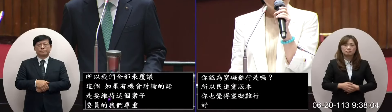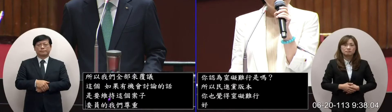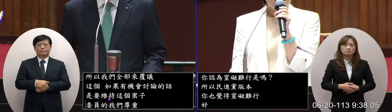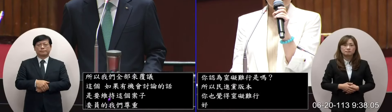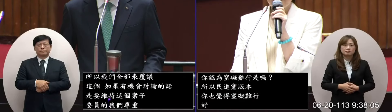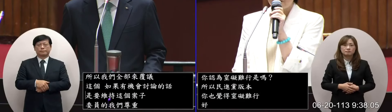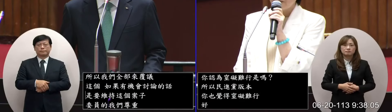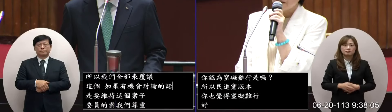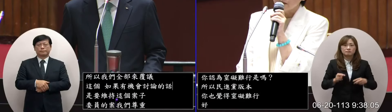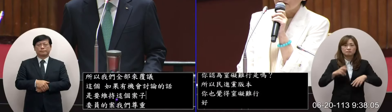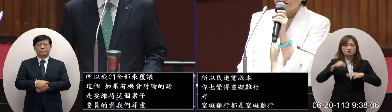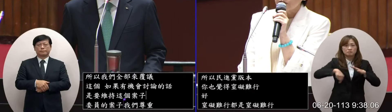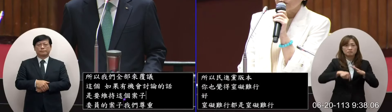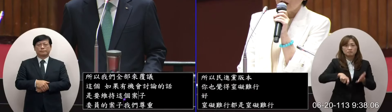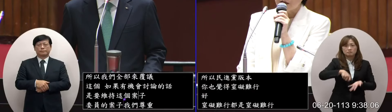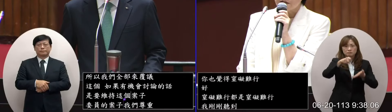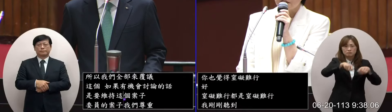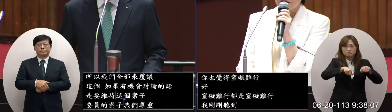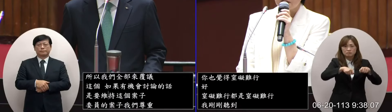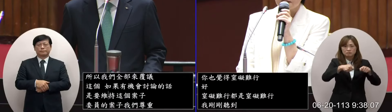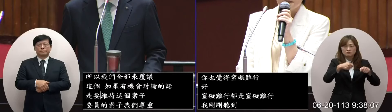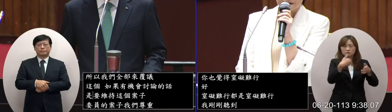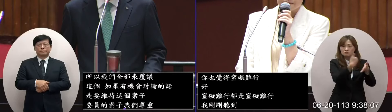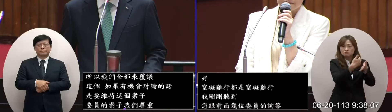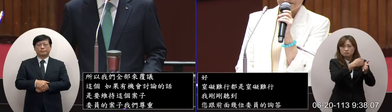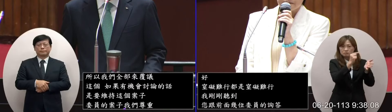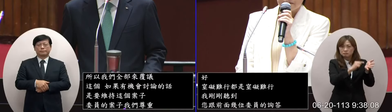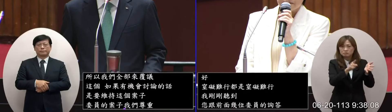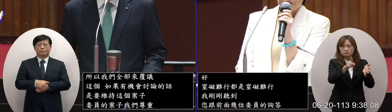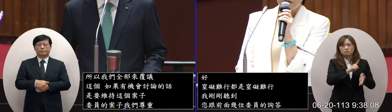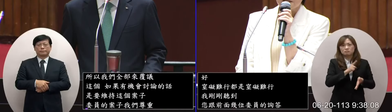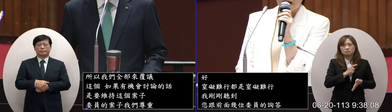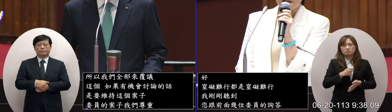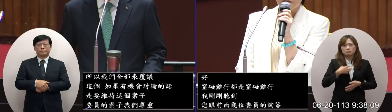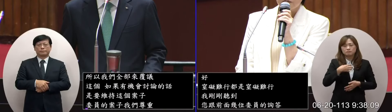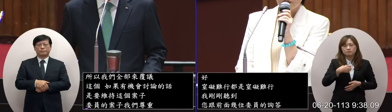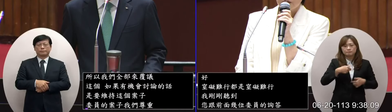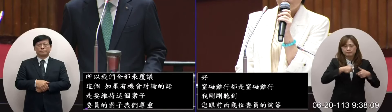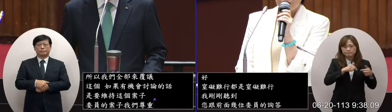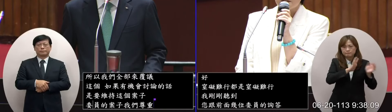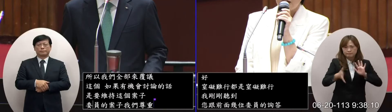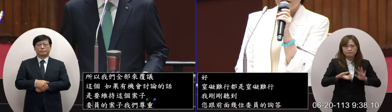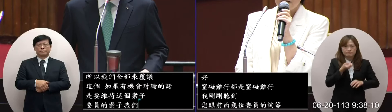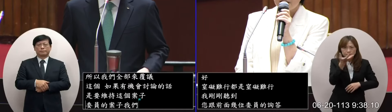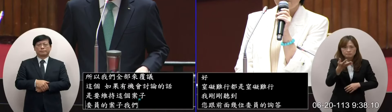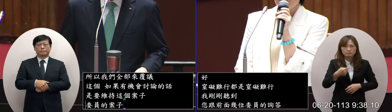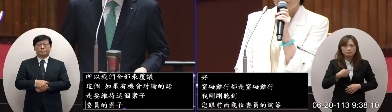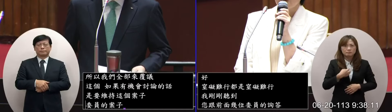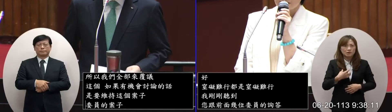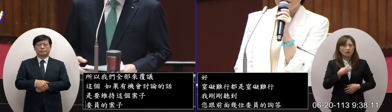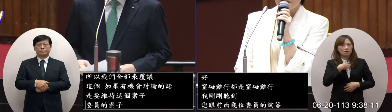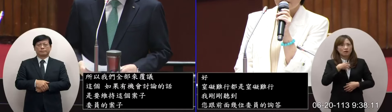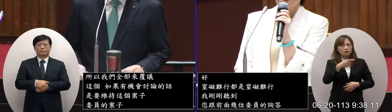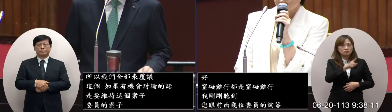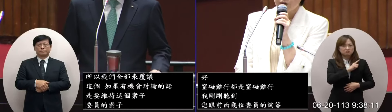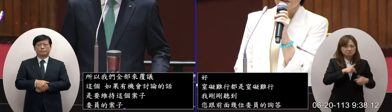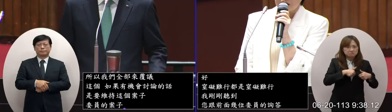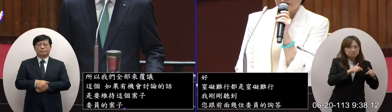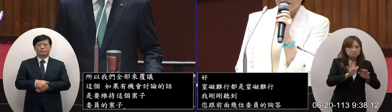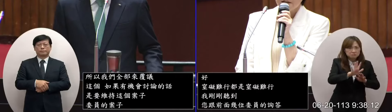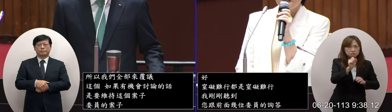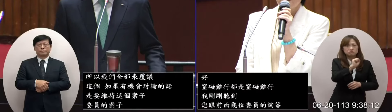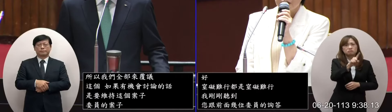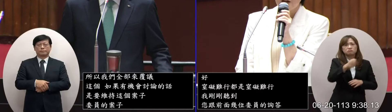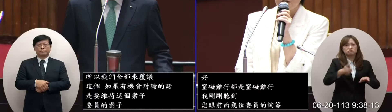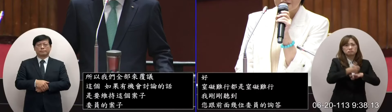说行政院版本的这些图卡是你的心情，我很诧异，院长，你已经不能有心情，你就是